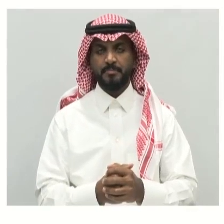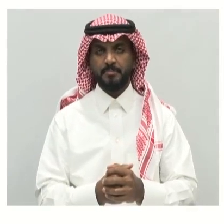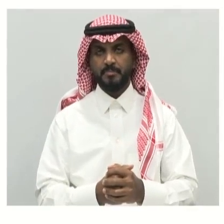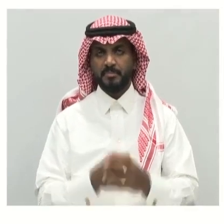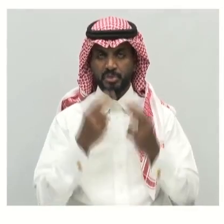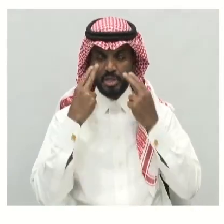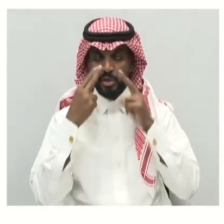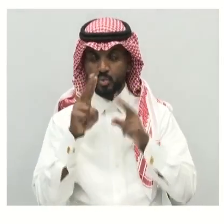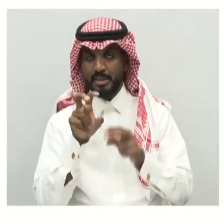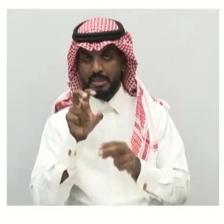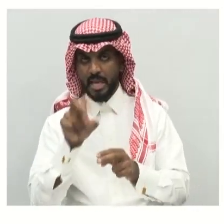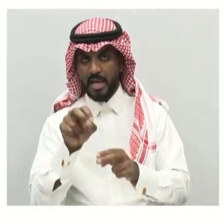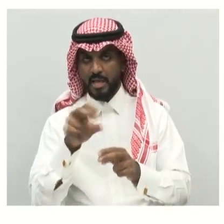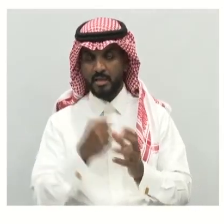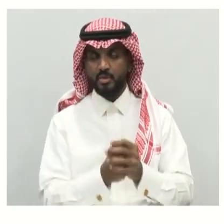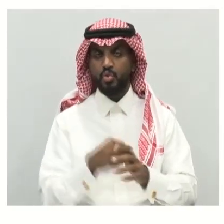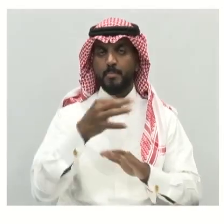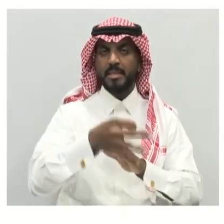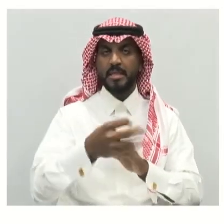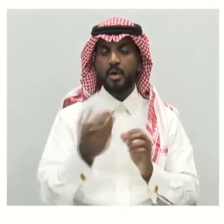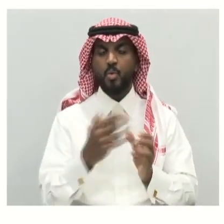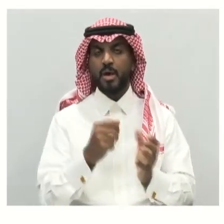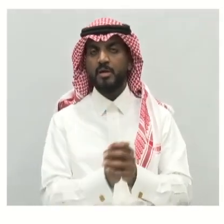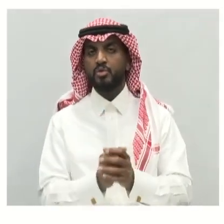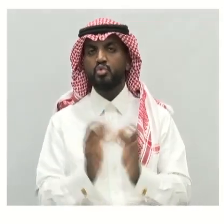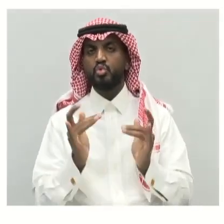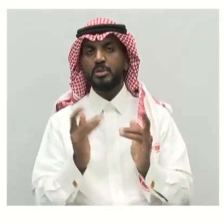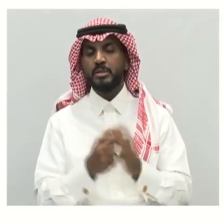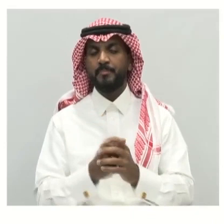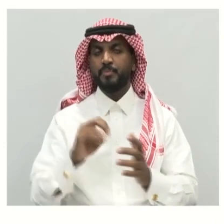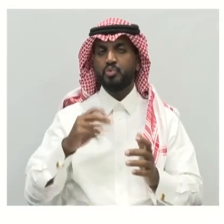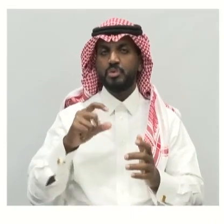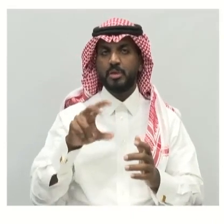شاهدوا التاء المربوطه في كلمه مدينه وايضا في كلمه جده